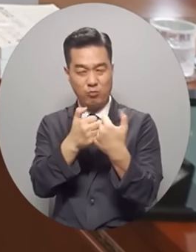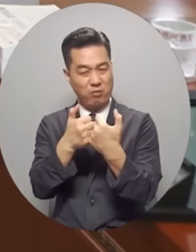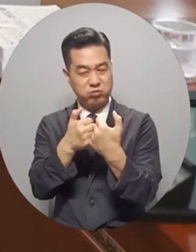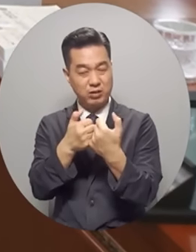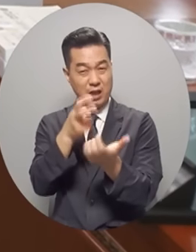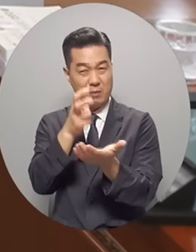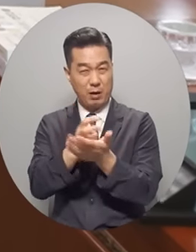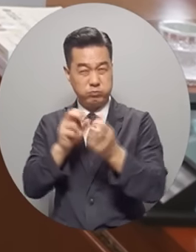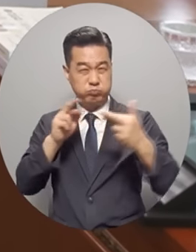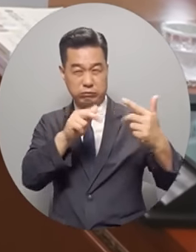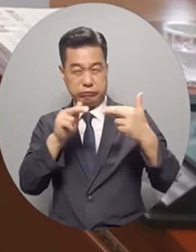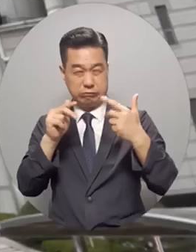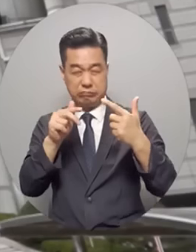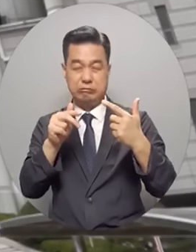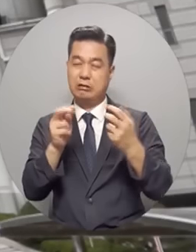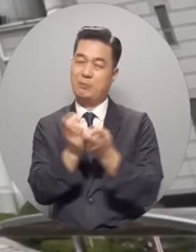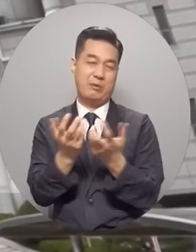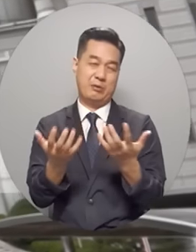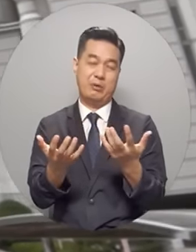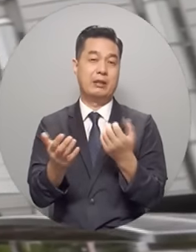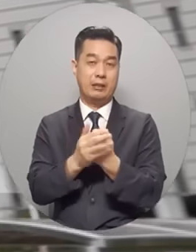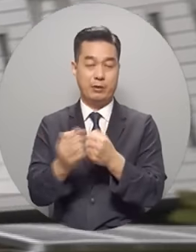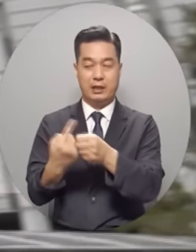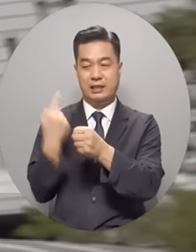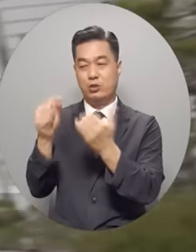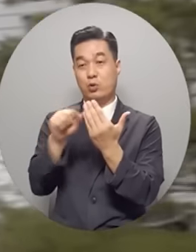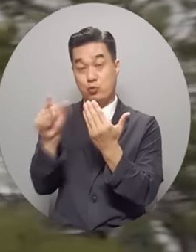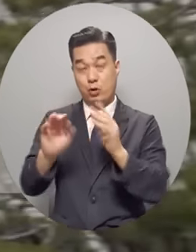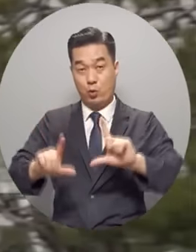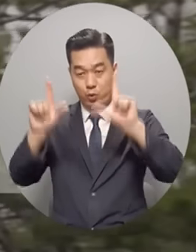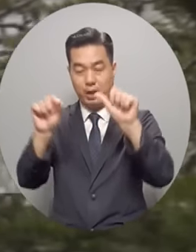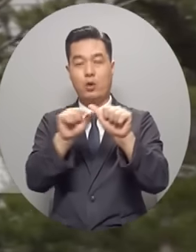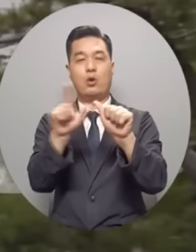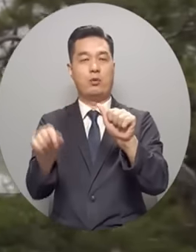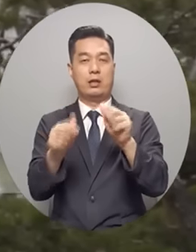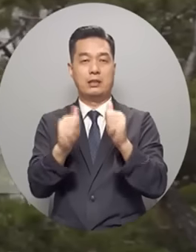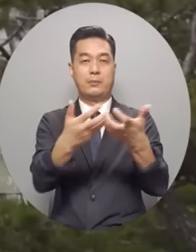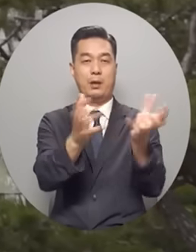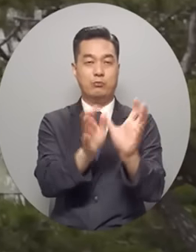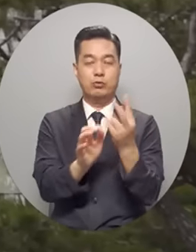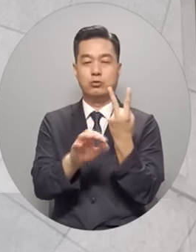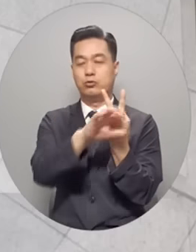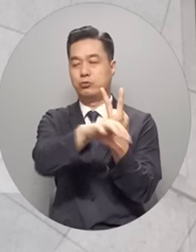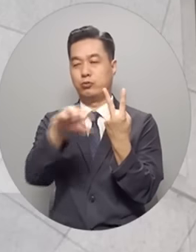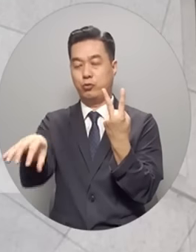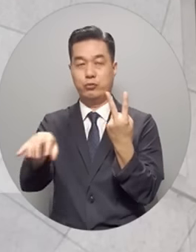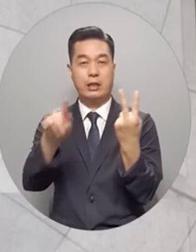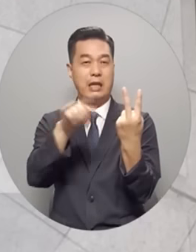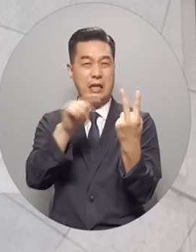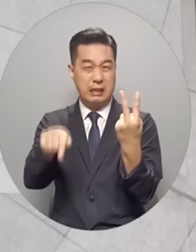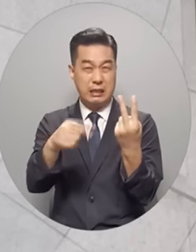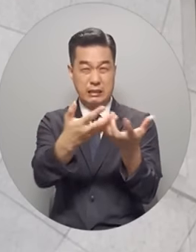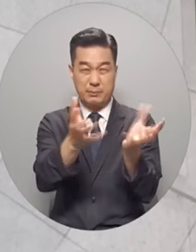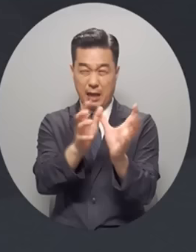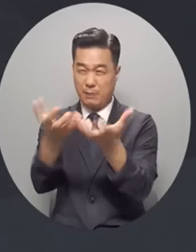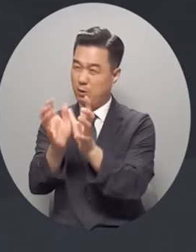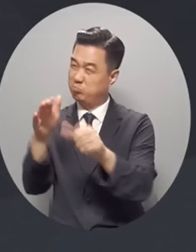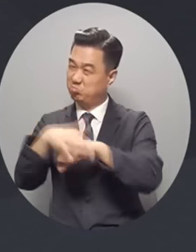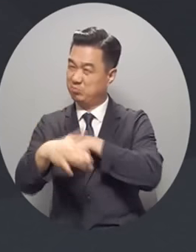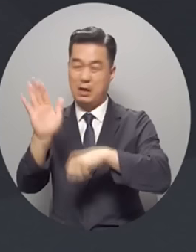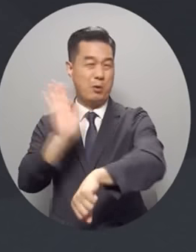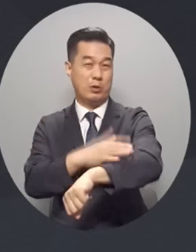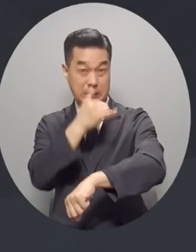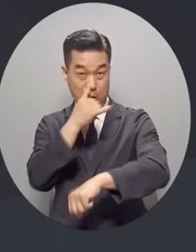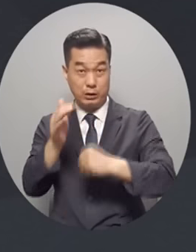어려 보입니다 월과 올해 5월 재판부 두곳이 이인제 위법성을 지적한데 이어